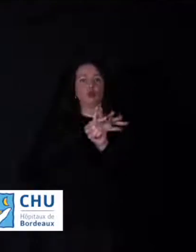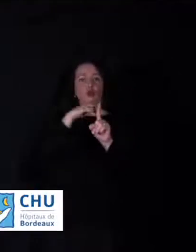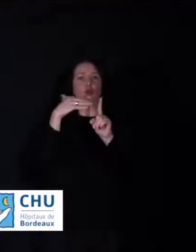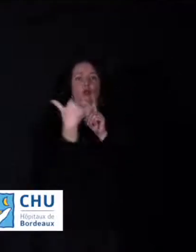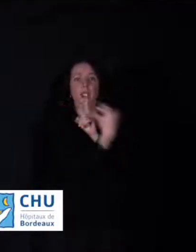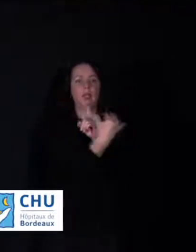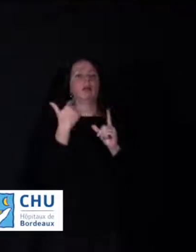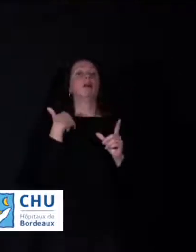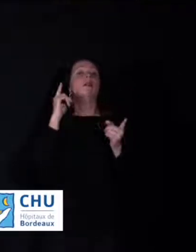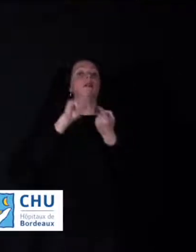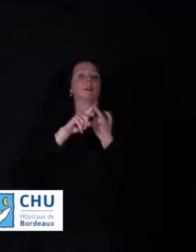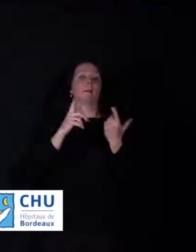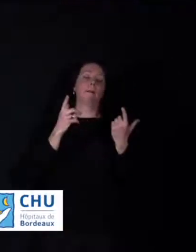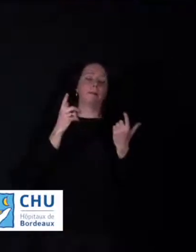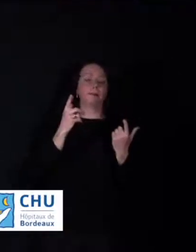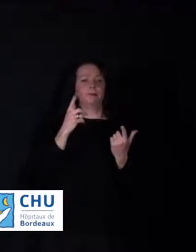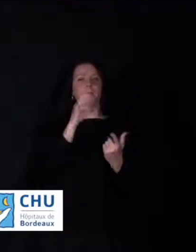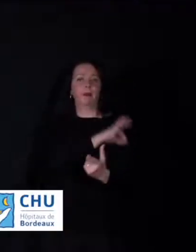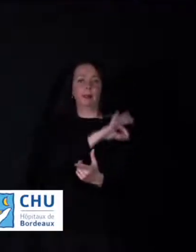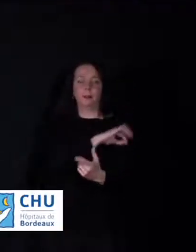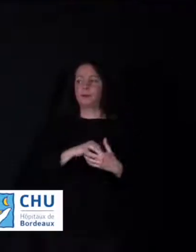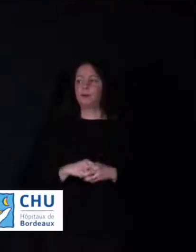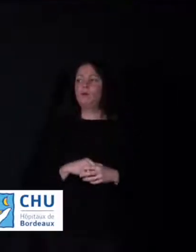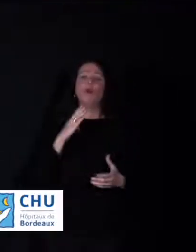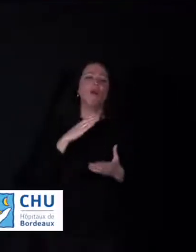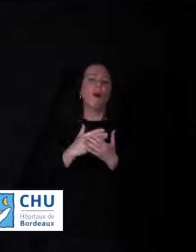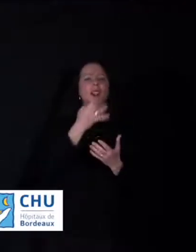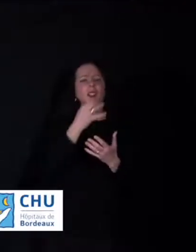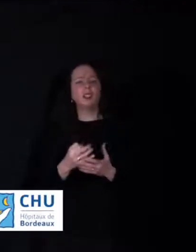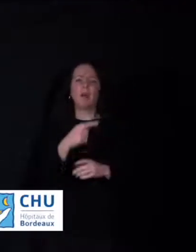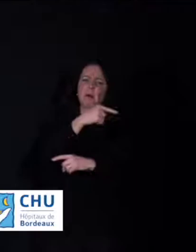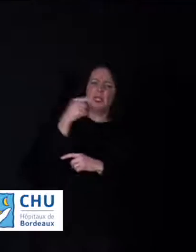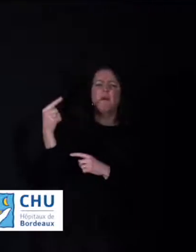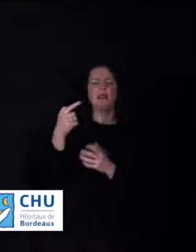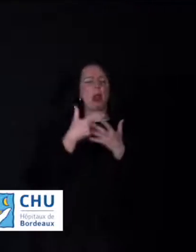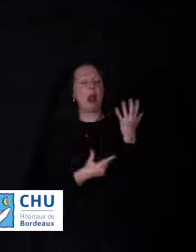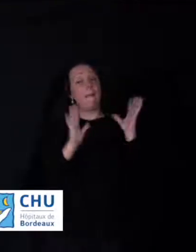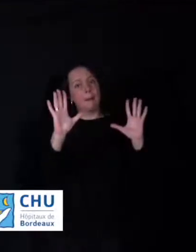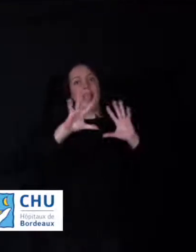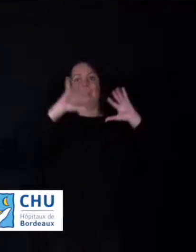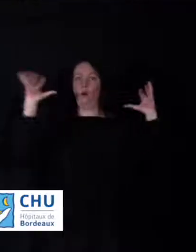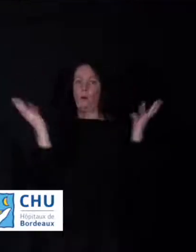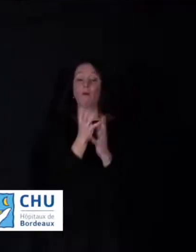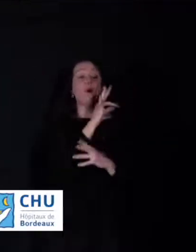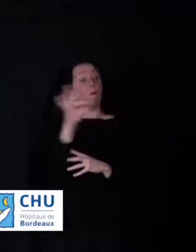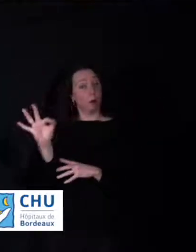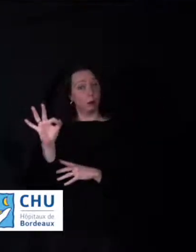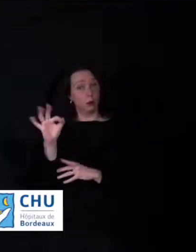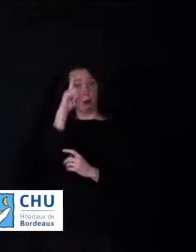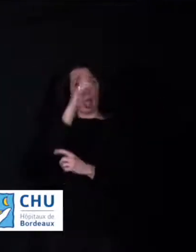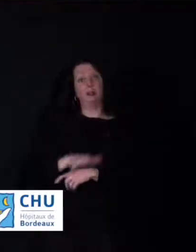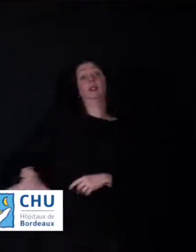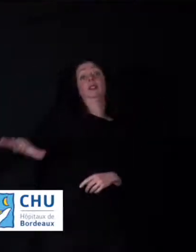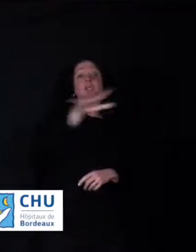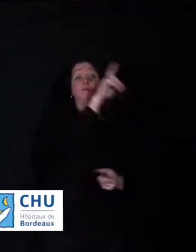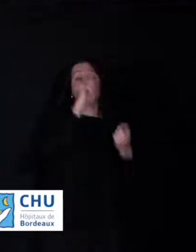Alors, il faut arrêter d'être un discours pesant et pessimiste. Globalement, en France, l'opinion vis-à-vis du vaccin est